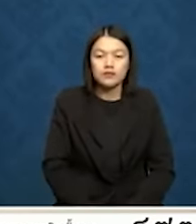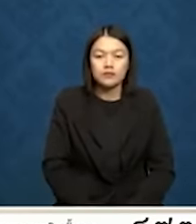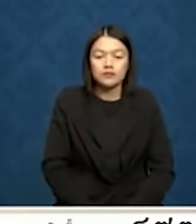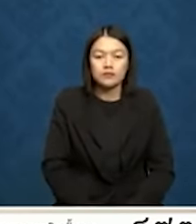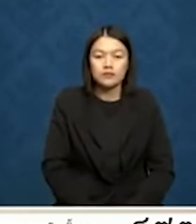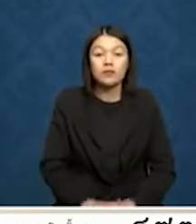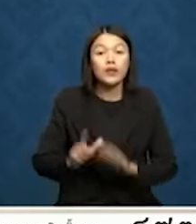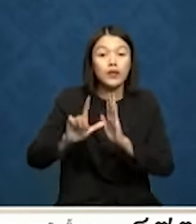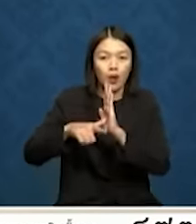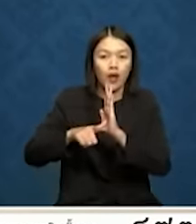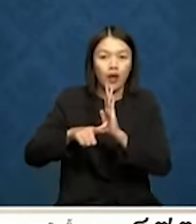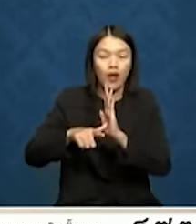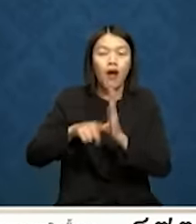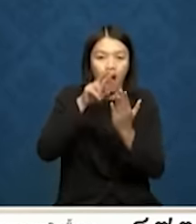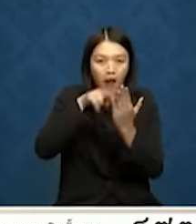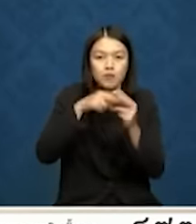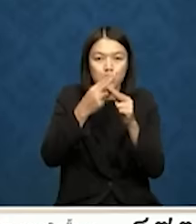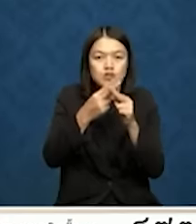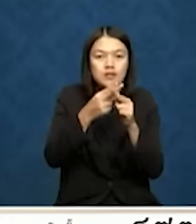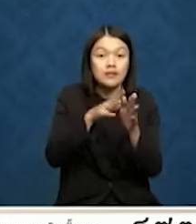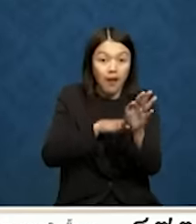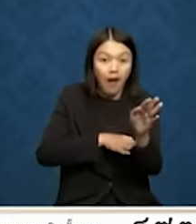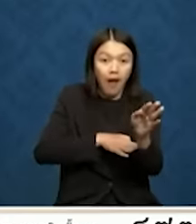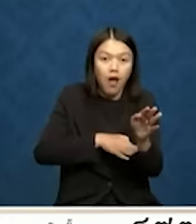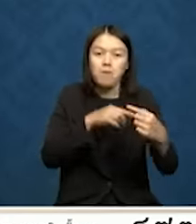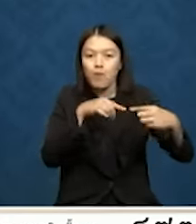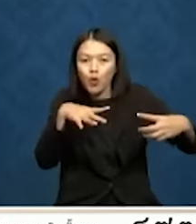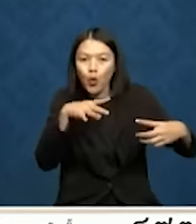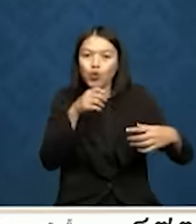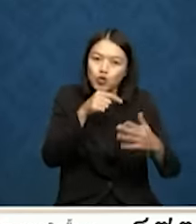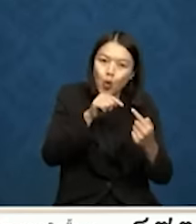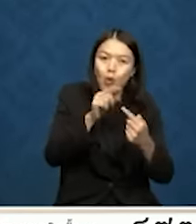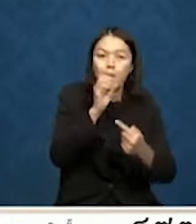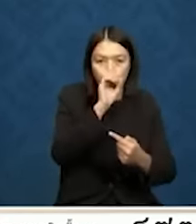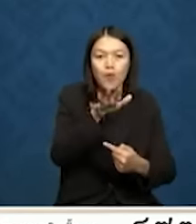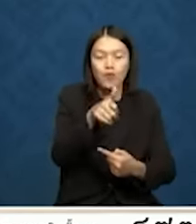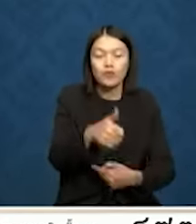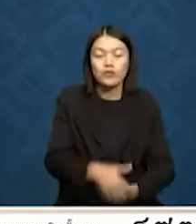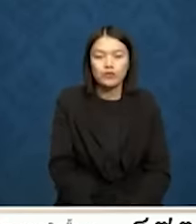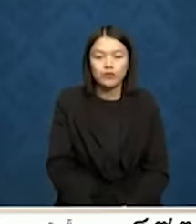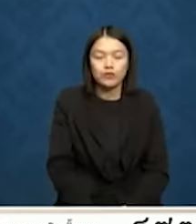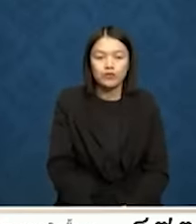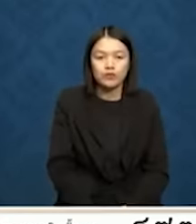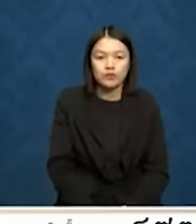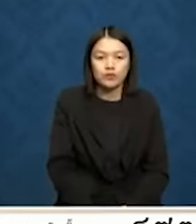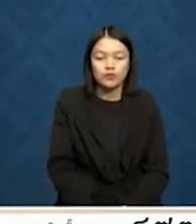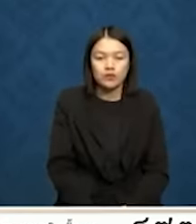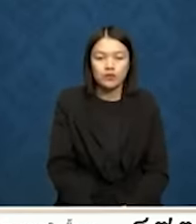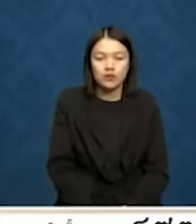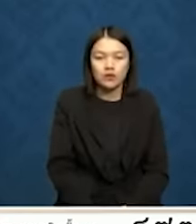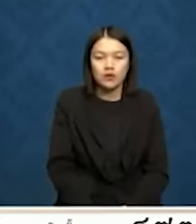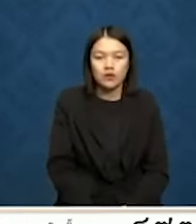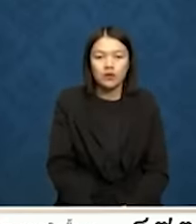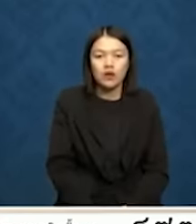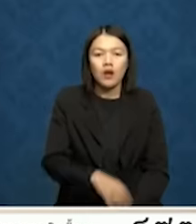จะให้ท่านเลขาธิการอ่านช้าๆหน่อยครับทักท้วงได้ว่าไม่ตรงแล้วก็ท่านขานใหม่กรรมการ